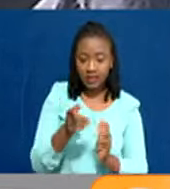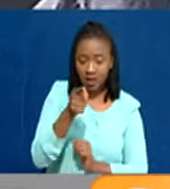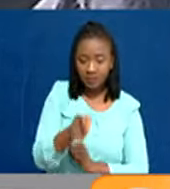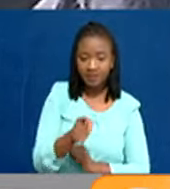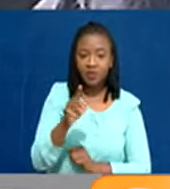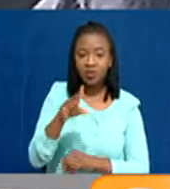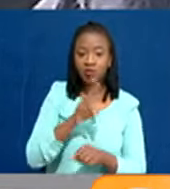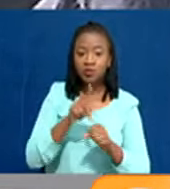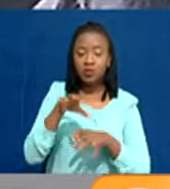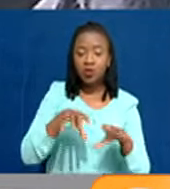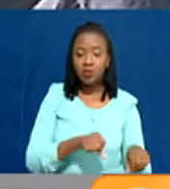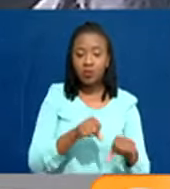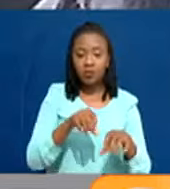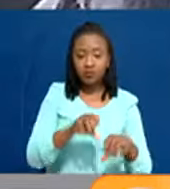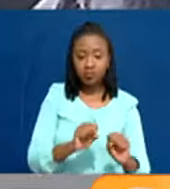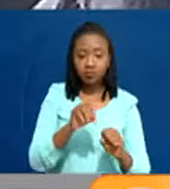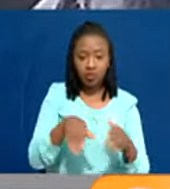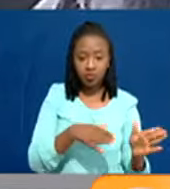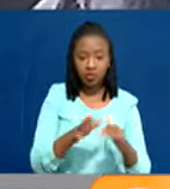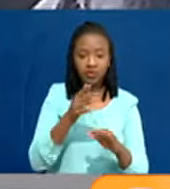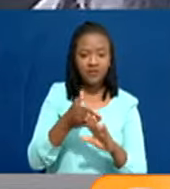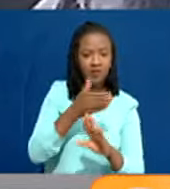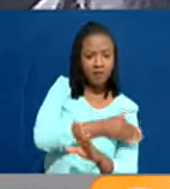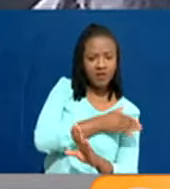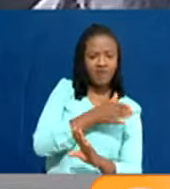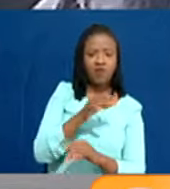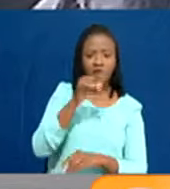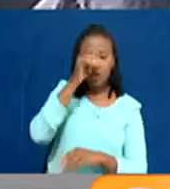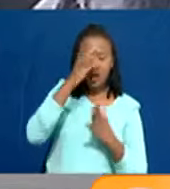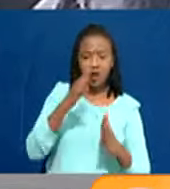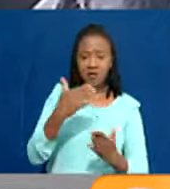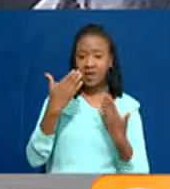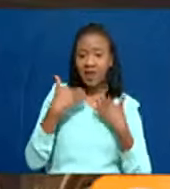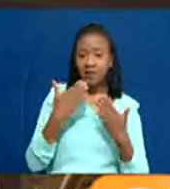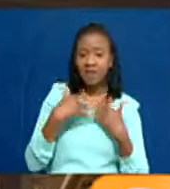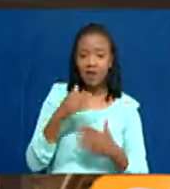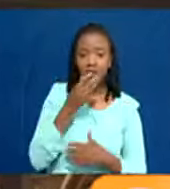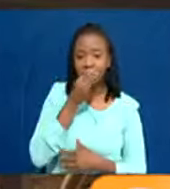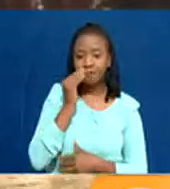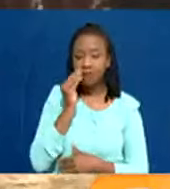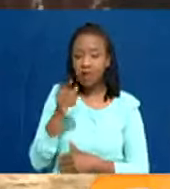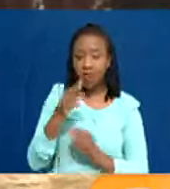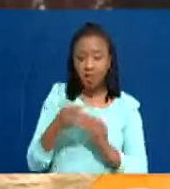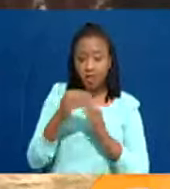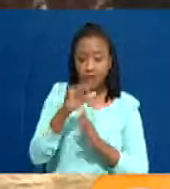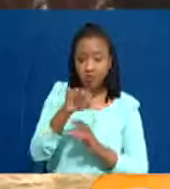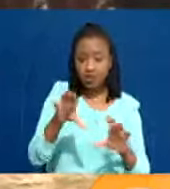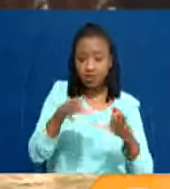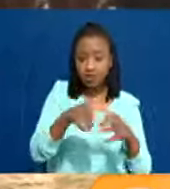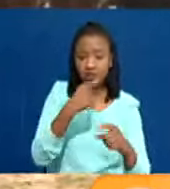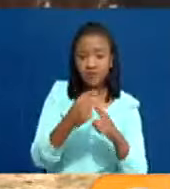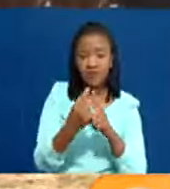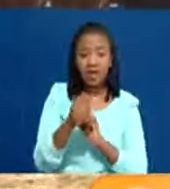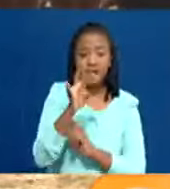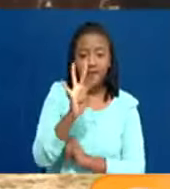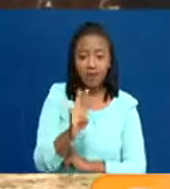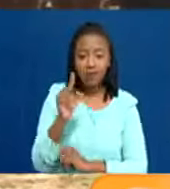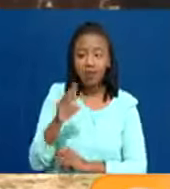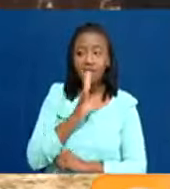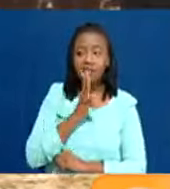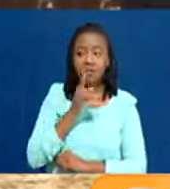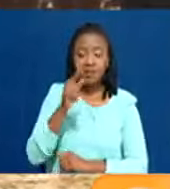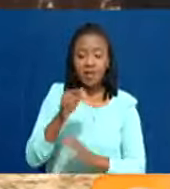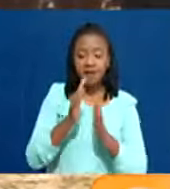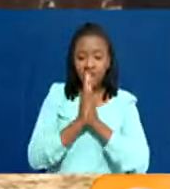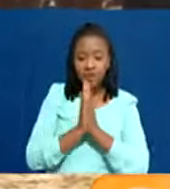nafasi hiyo kutoka kwa aliyekuwa gavana wa Meru Kiraitu Murungi ambaye amekuwa kiongoza jamii hiyo kwa miaka 4. Akizungumza katika ziara ya maombi ya